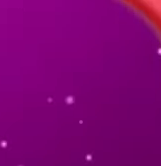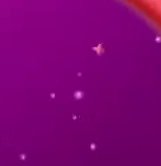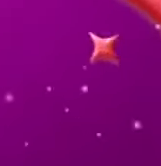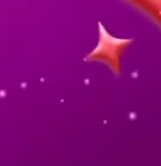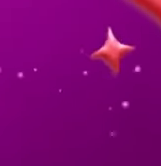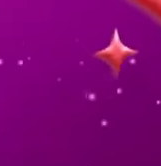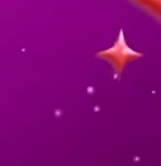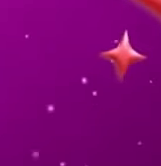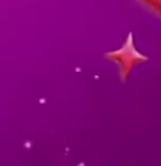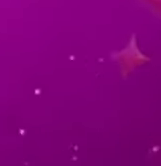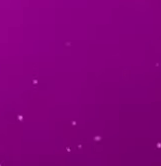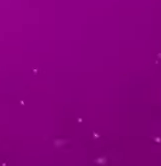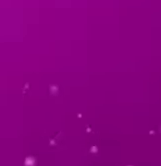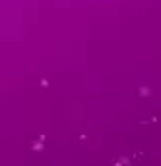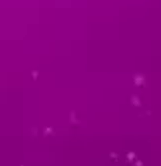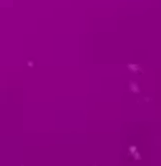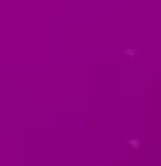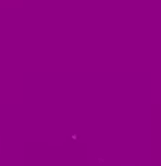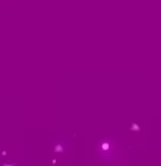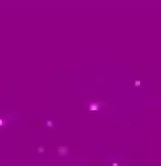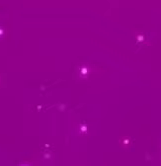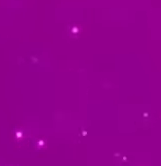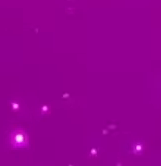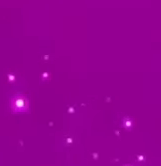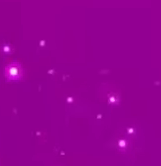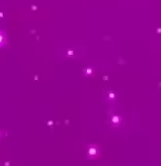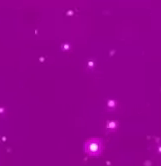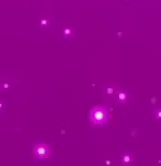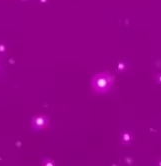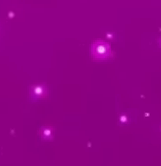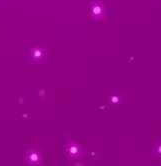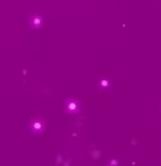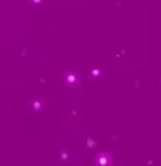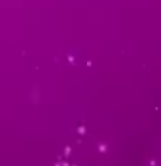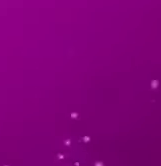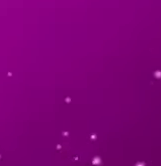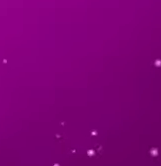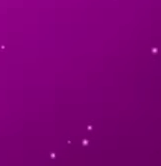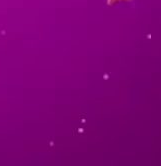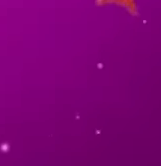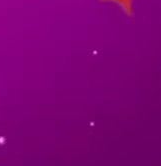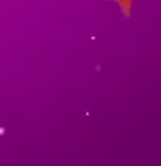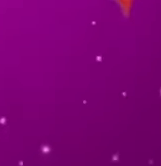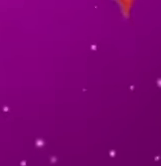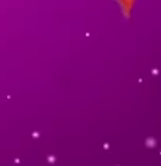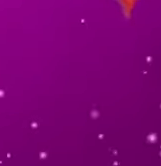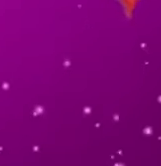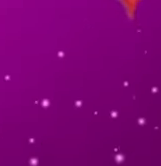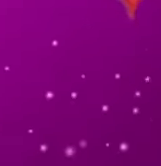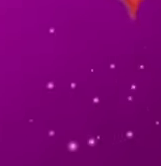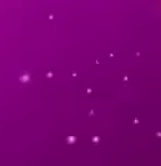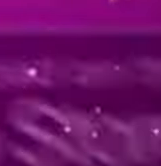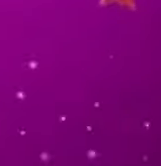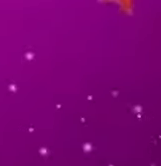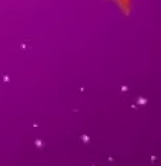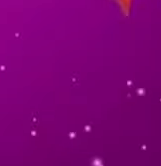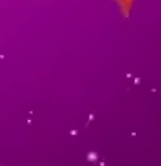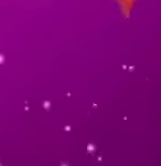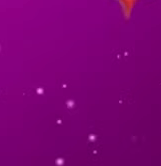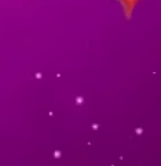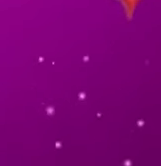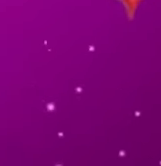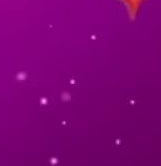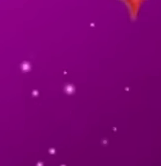Pick to win sa Love Is Us Always and Forever promo. Download the GMA mobile app and register